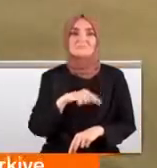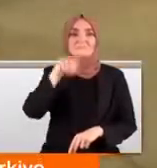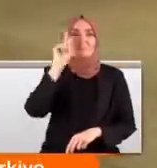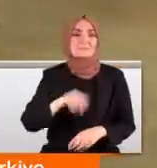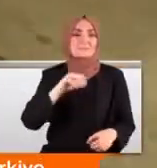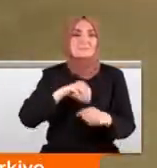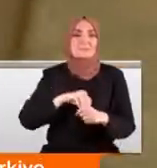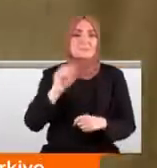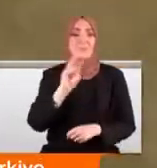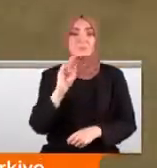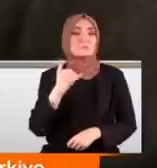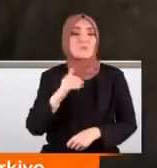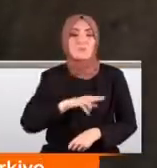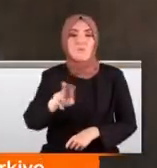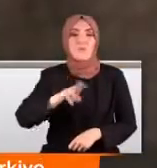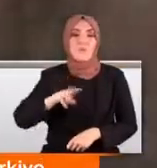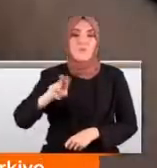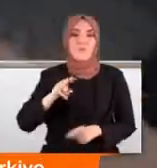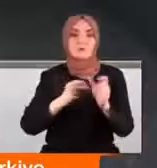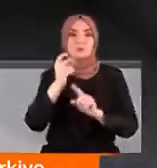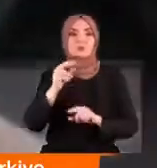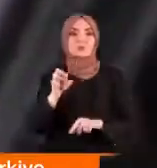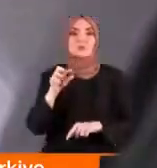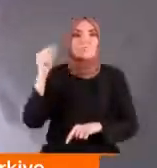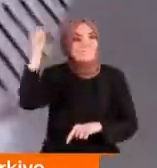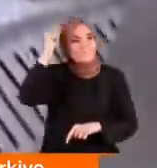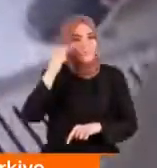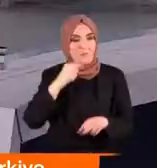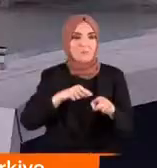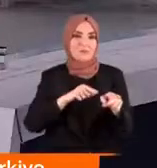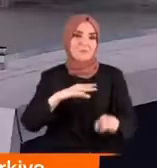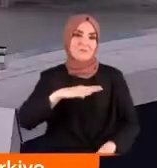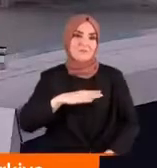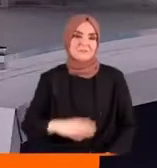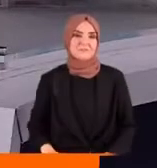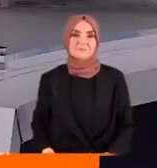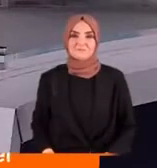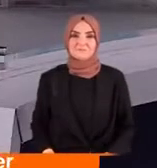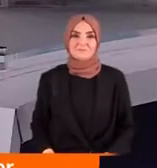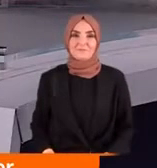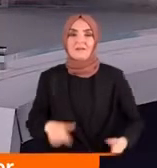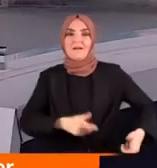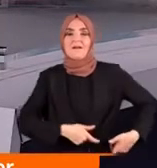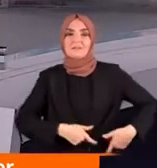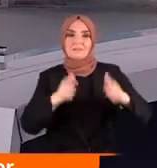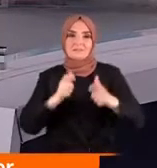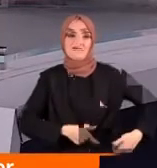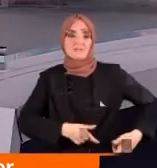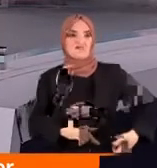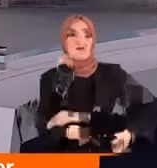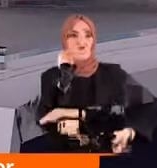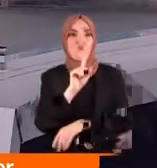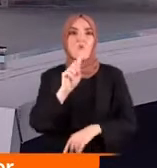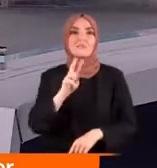30 kilometre yolculuk yaptı. Hatay'da yaşayan 12 yaşındaki Edem